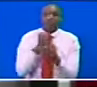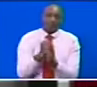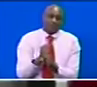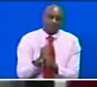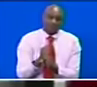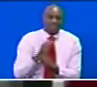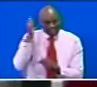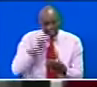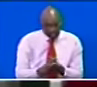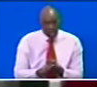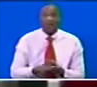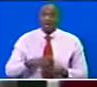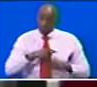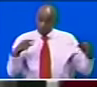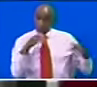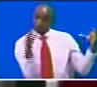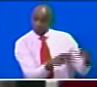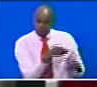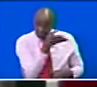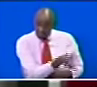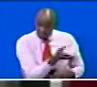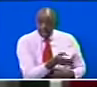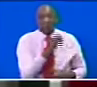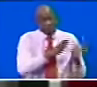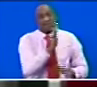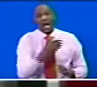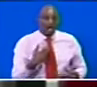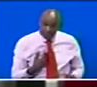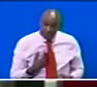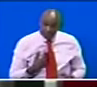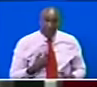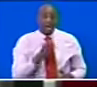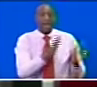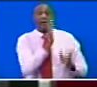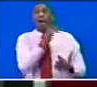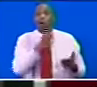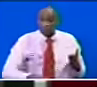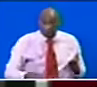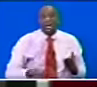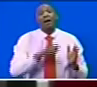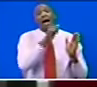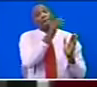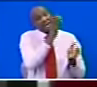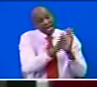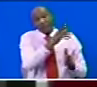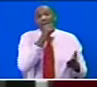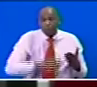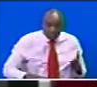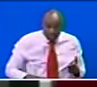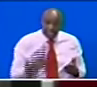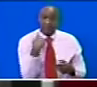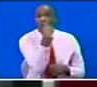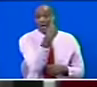Wale tunashindana na wao pia wako na mpango yao. Wanasema ajenda yao, wana priority yao